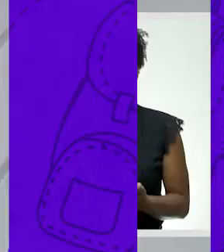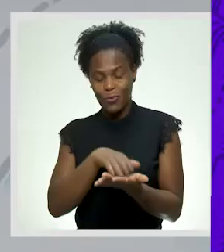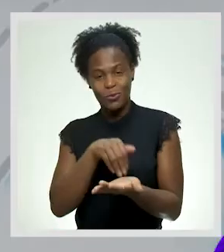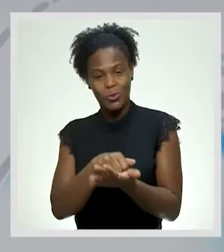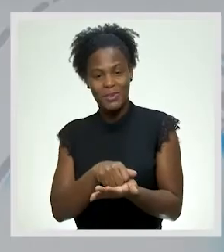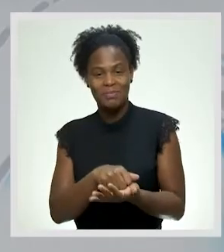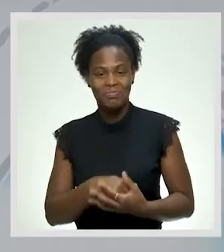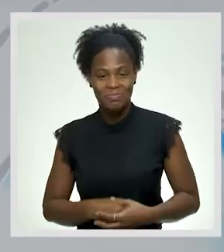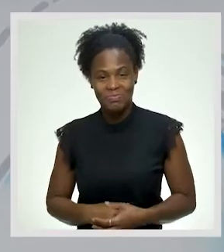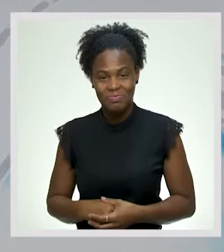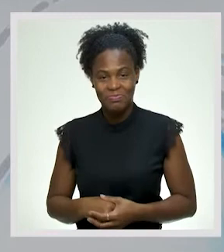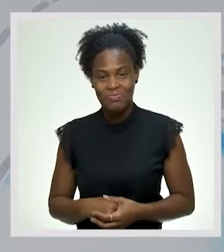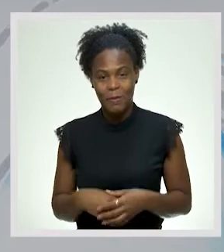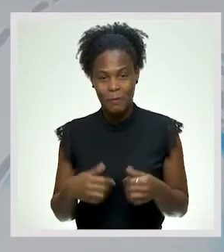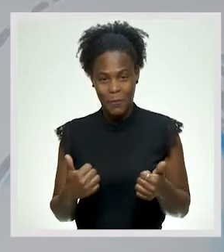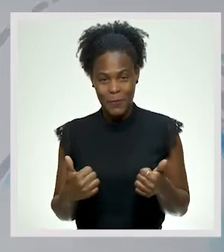On corrige?